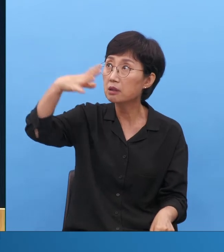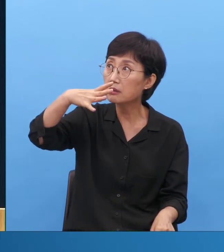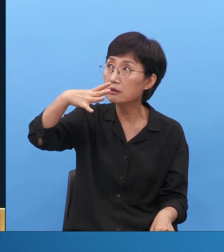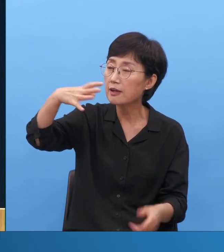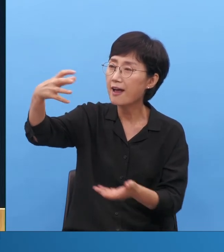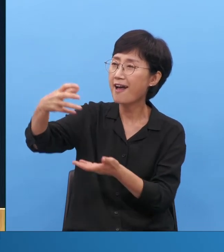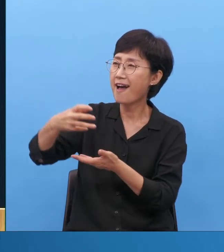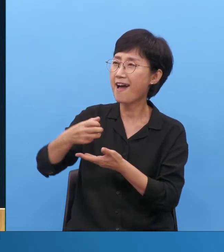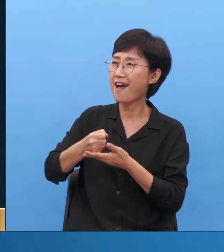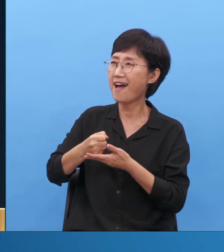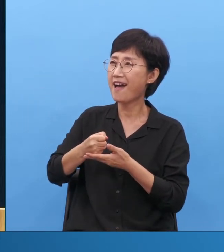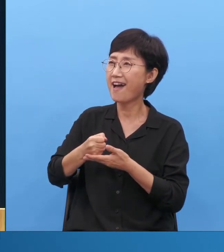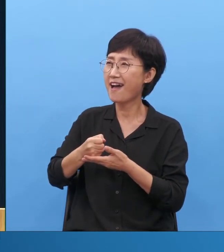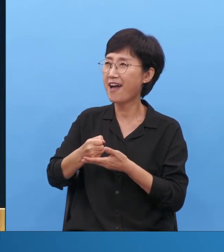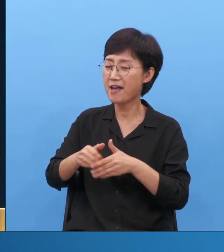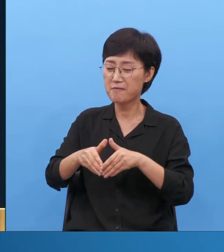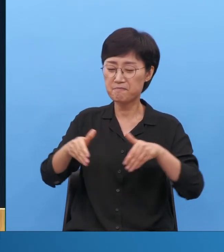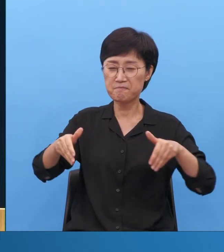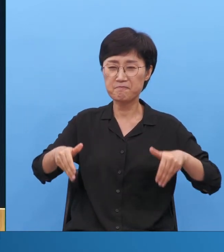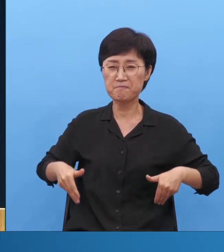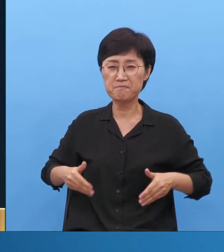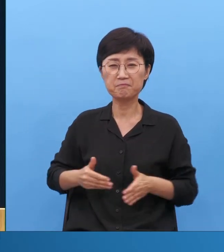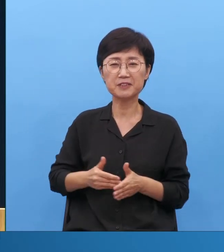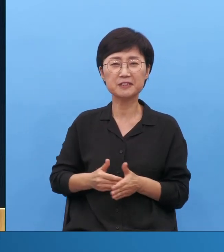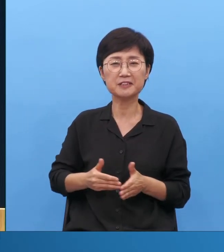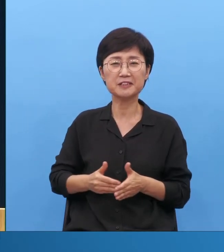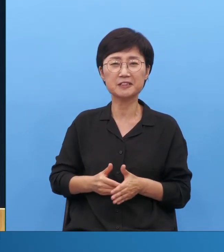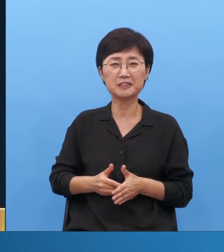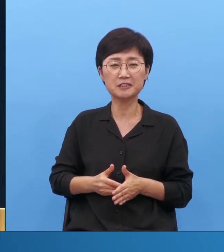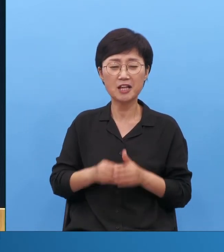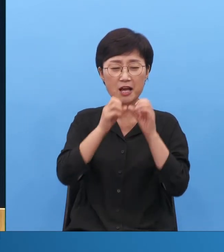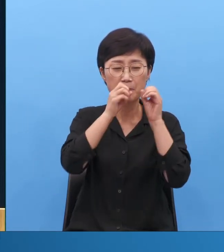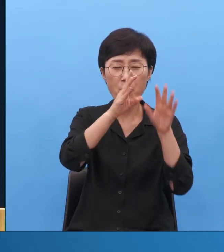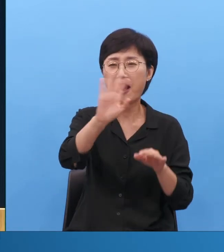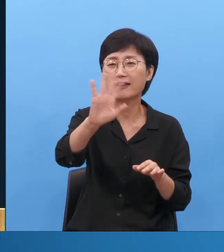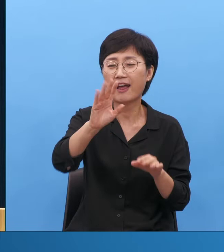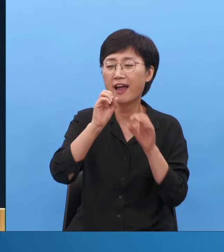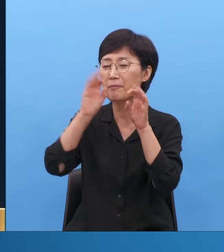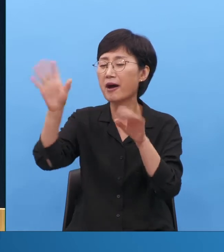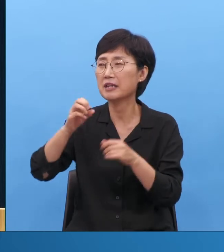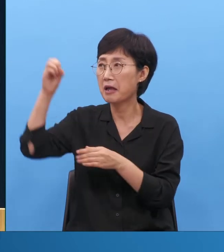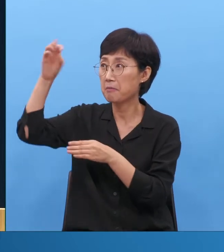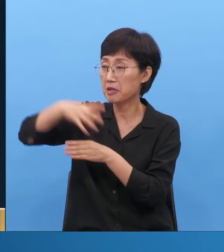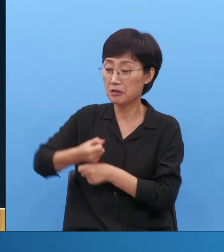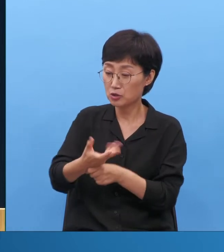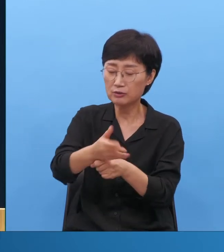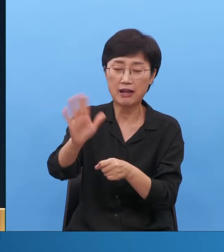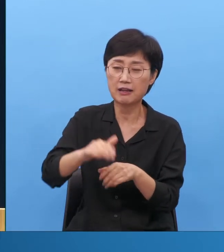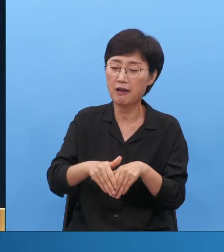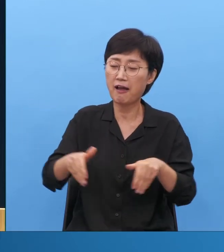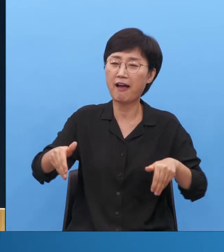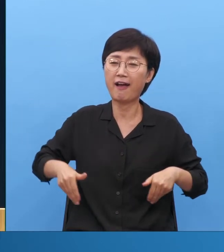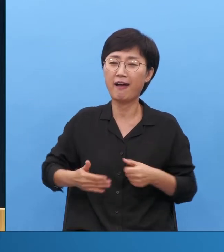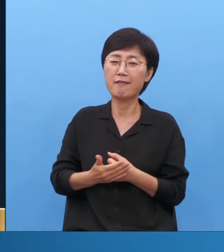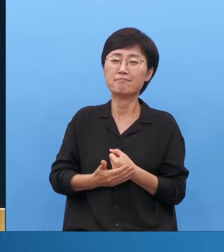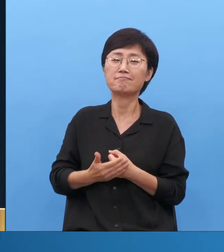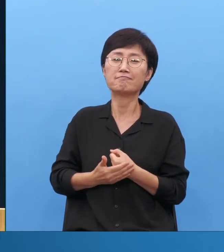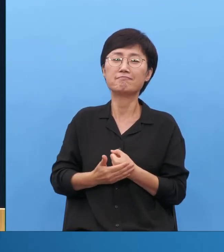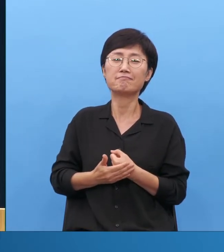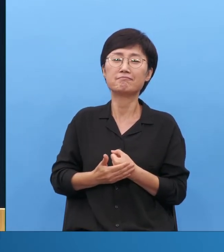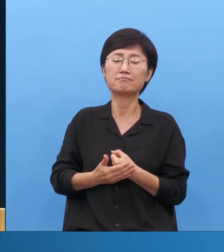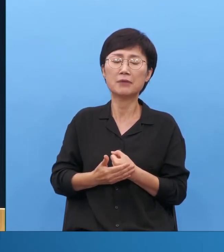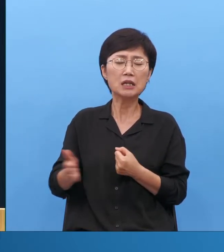줬는데. they did not convey this light, even though God gave them this 그렇죠. light. 안전하니까. They didn't relay it. 2000년 동안 흩어버려. 그래야 전달되니까.